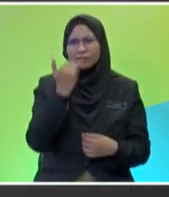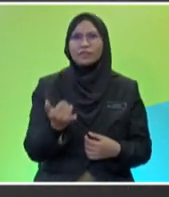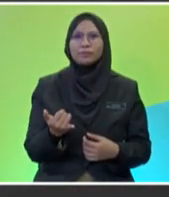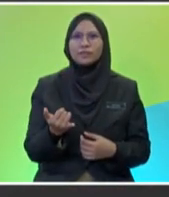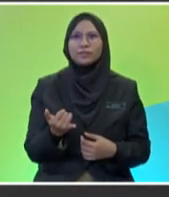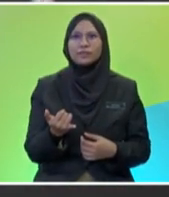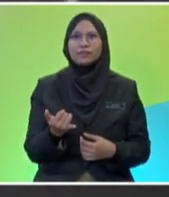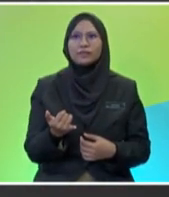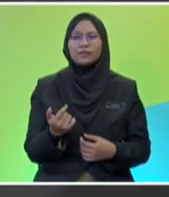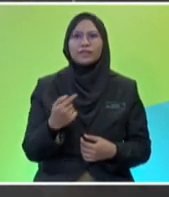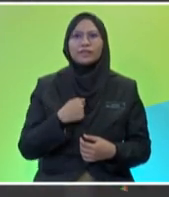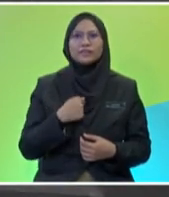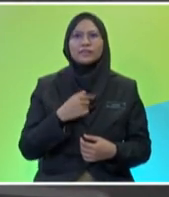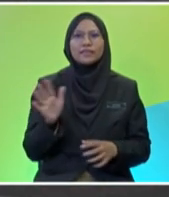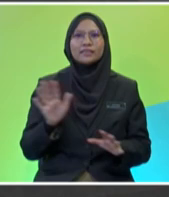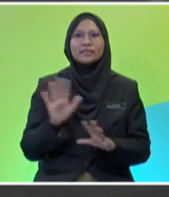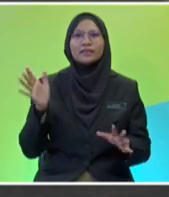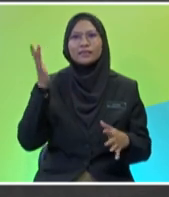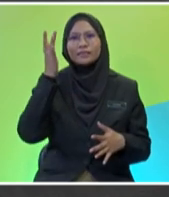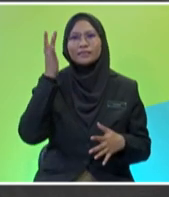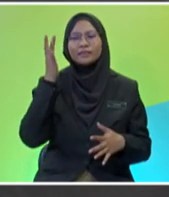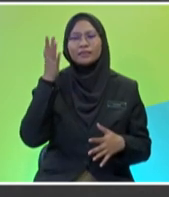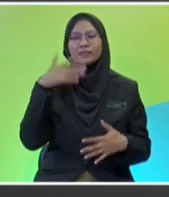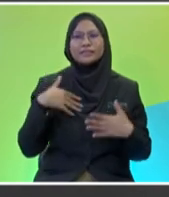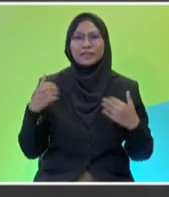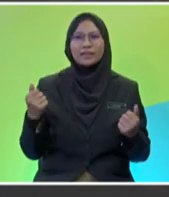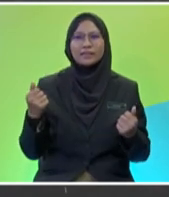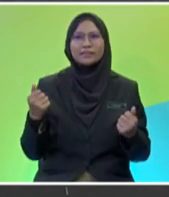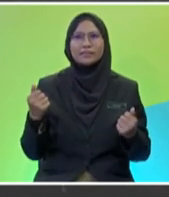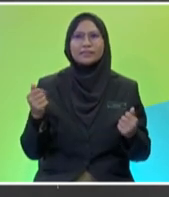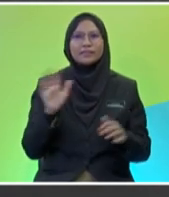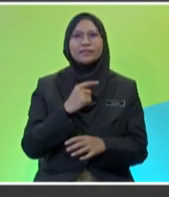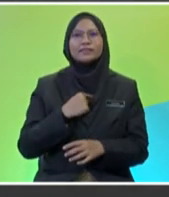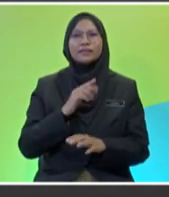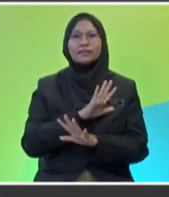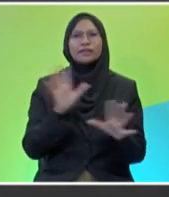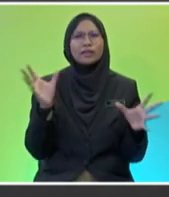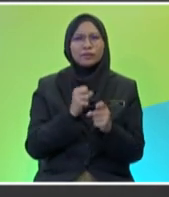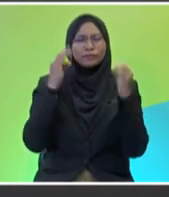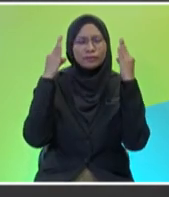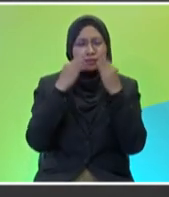Saya tidak sehat daripada pagi dan saya tidak boleh fokus dalam kelas